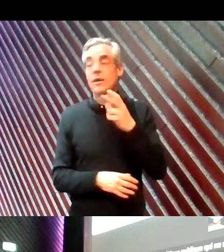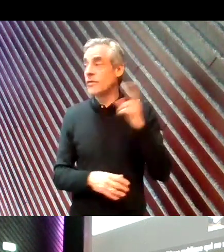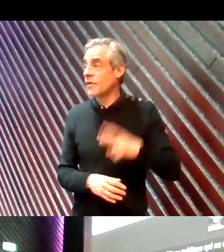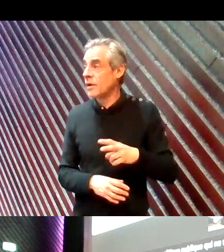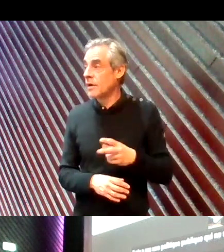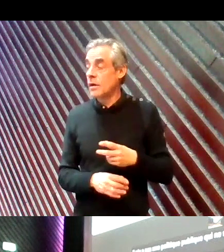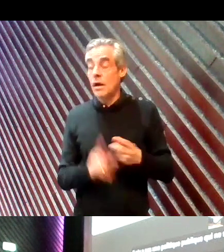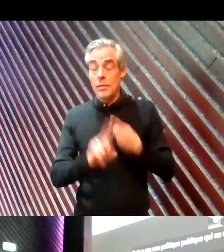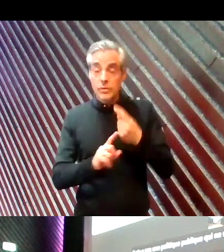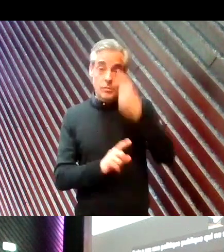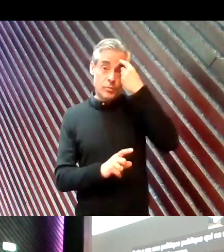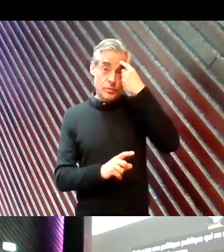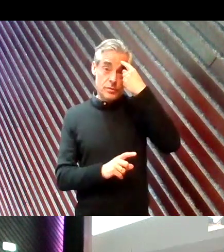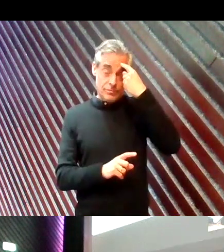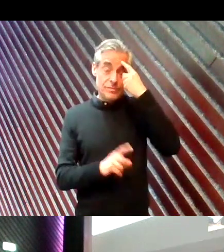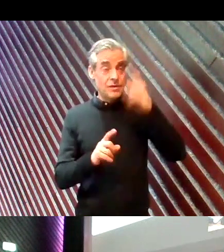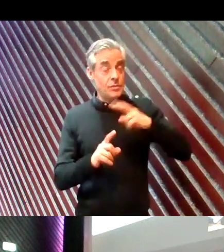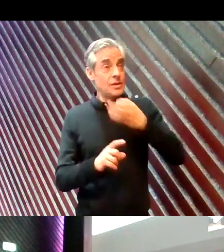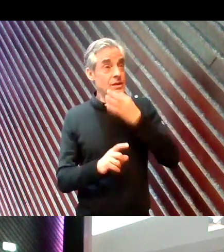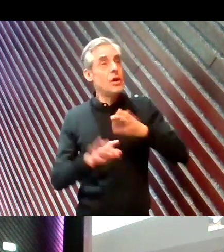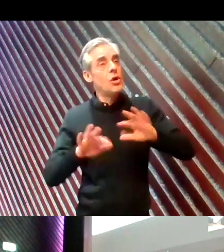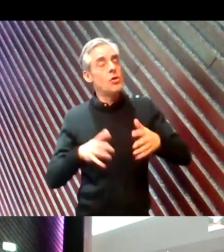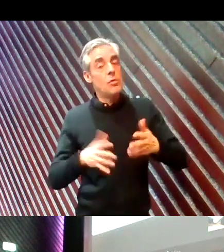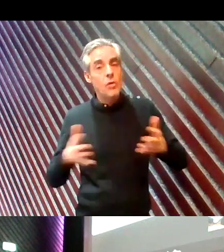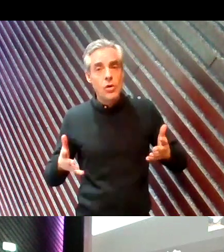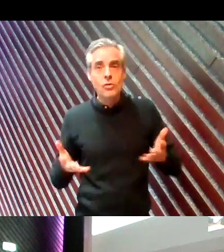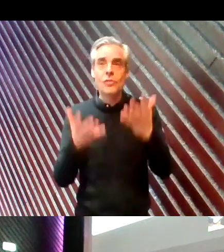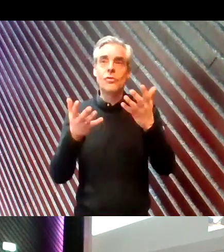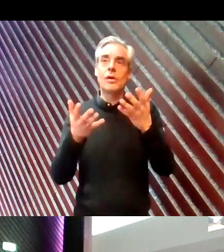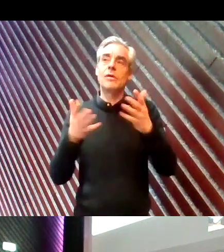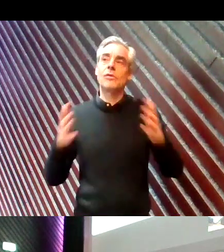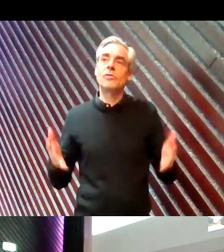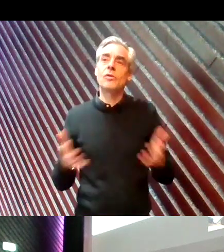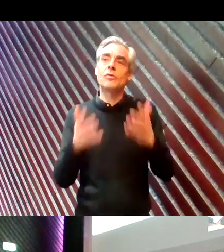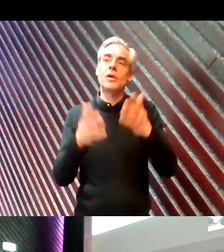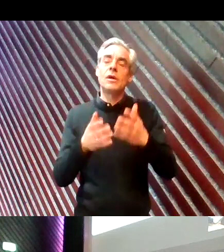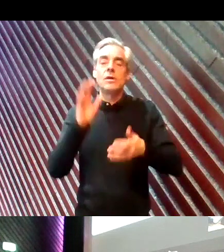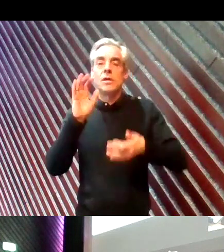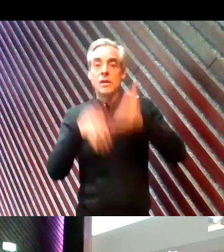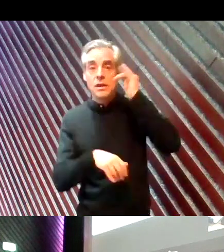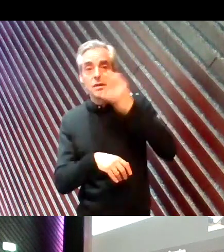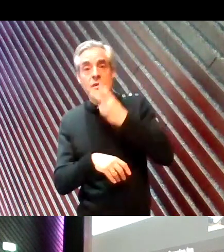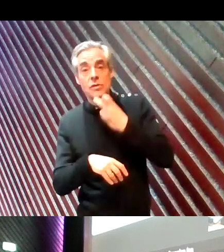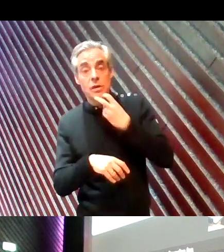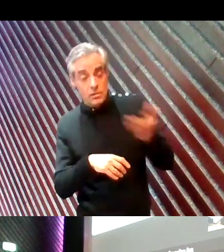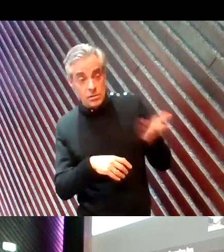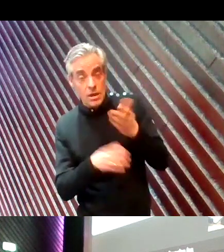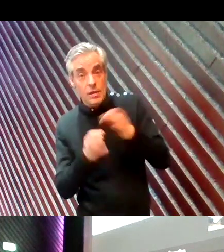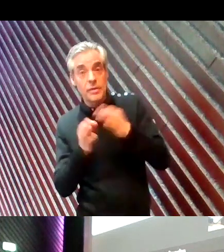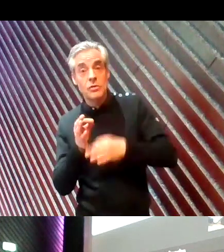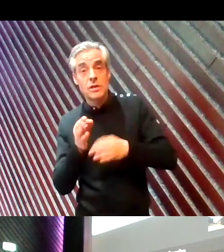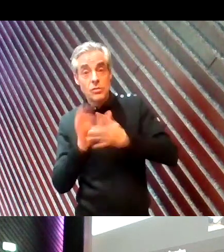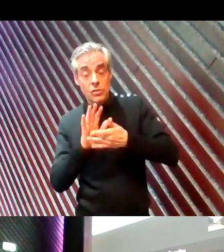Ça, il faut vraiment se le dire, c'est comment on favorise l'initiative citoyenne qui a de l'impact